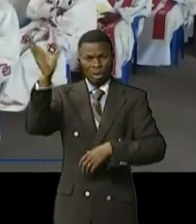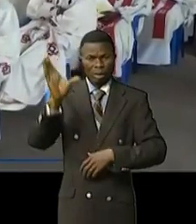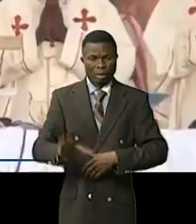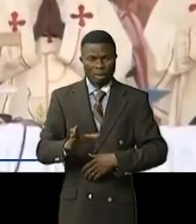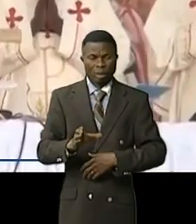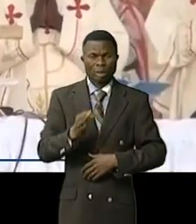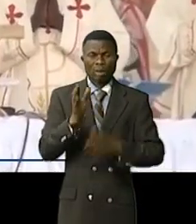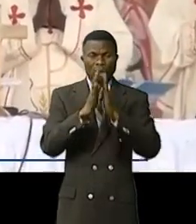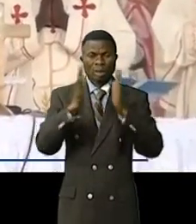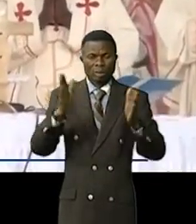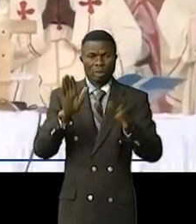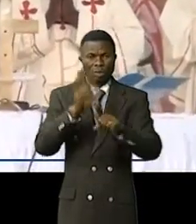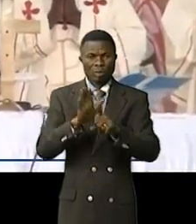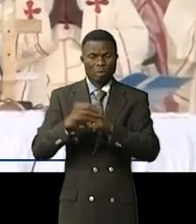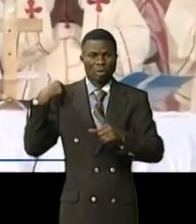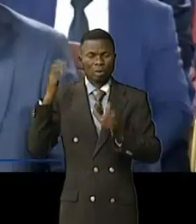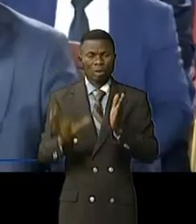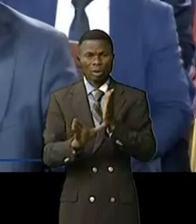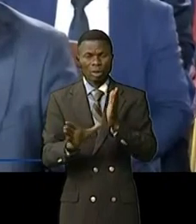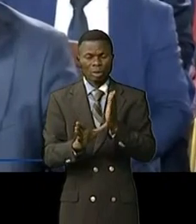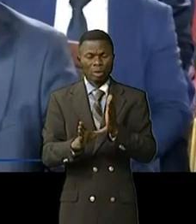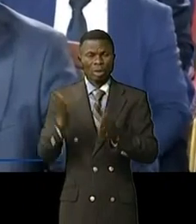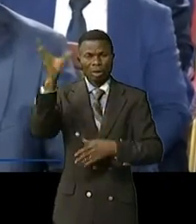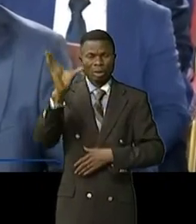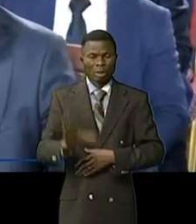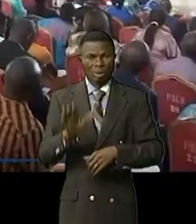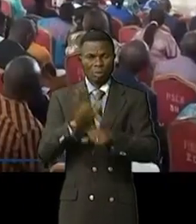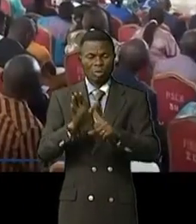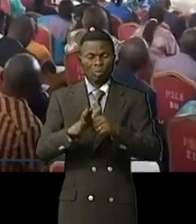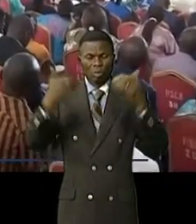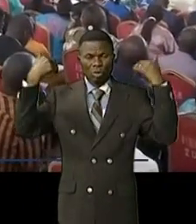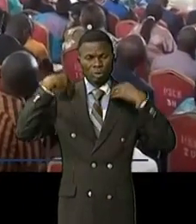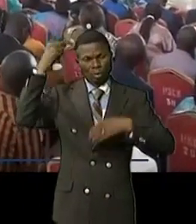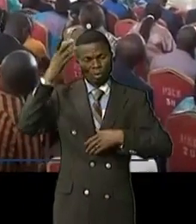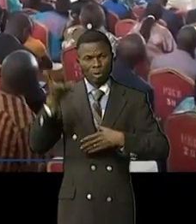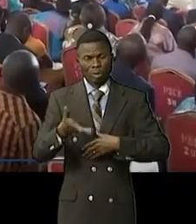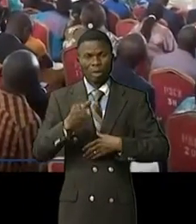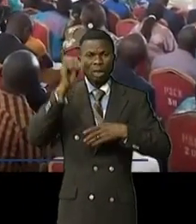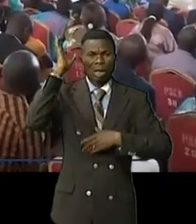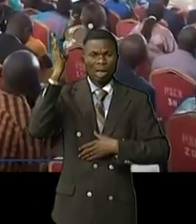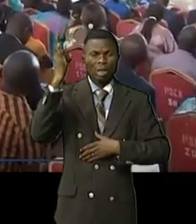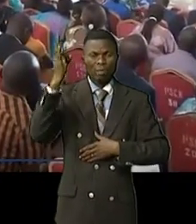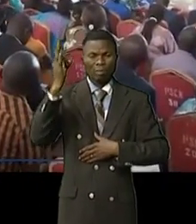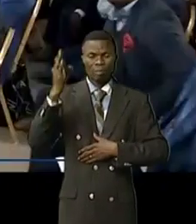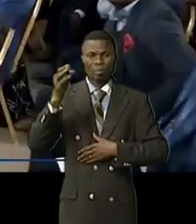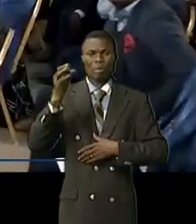qui a connu la participation du gouverneur à l'intérim Justin Luemba Makoso et plusieurs personnalités. Dans son homélie tirée du livre de